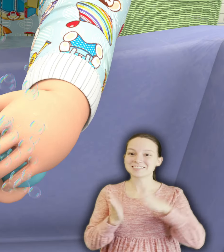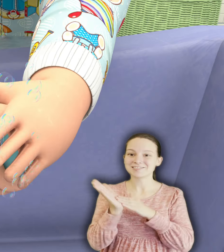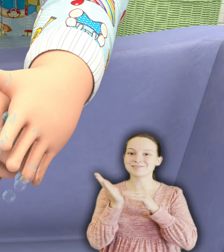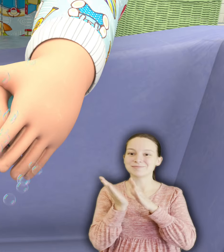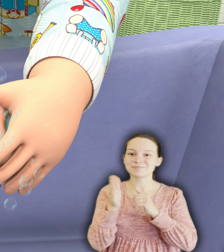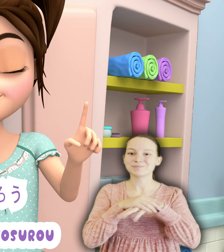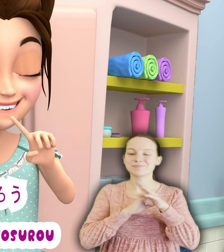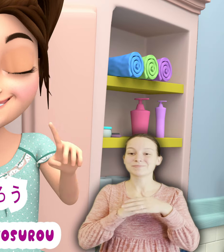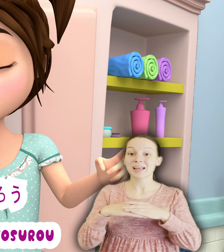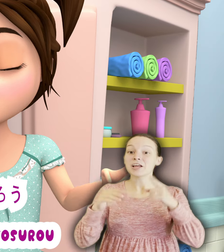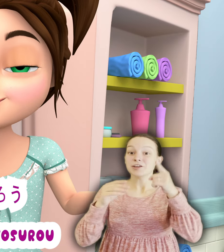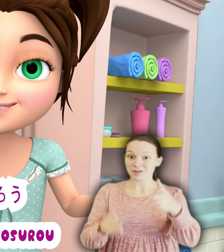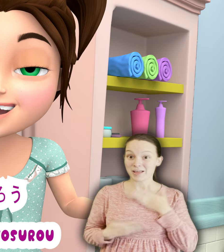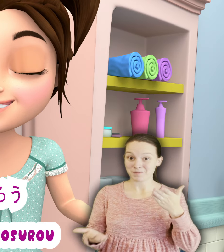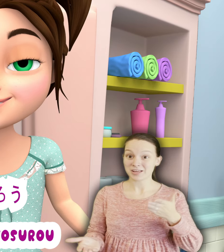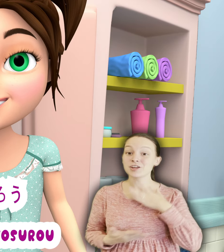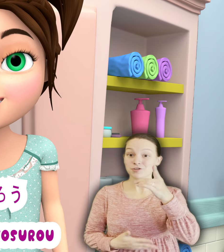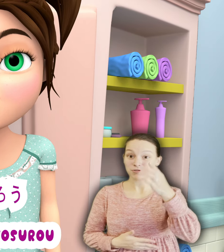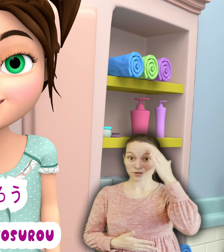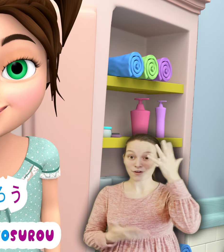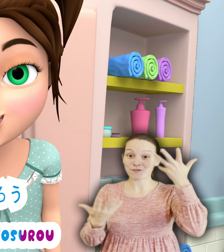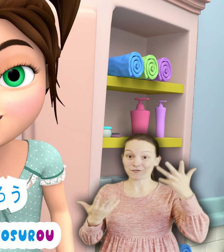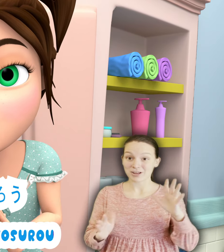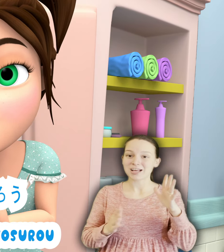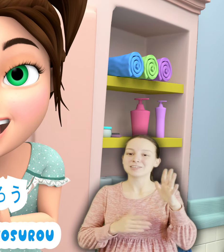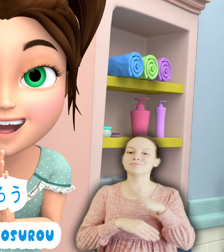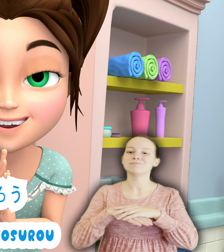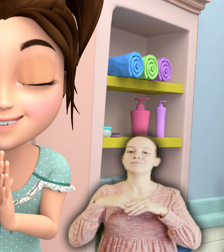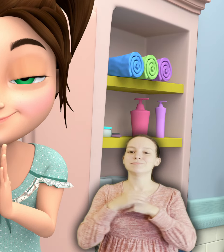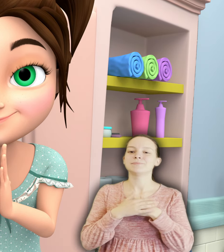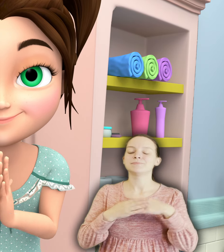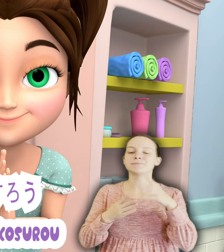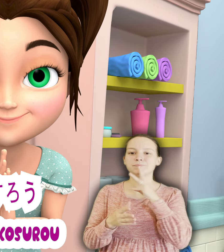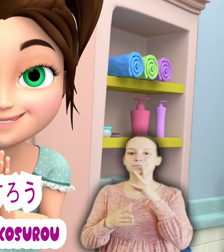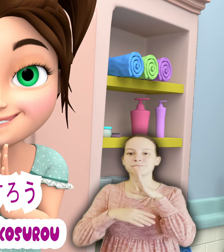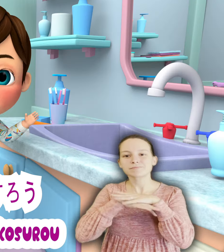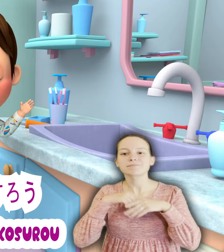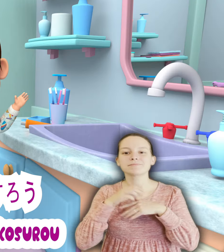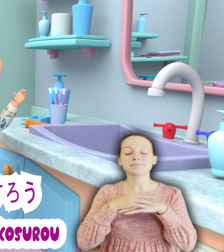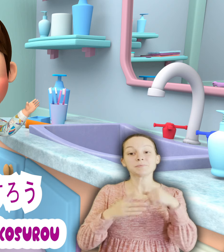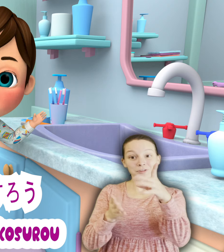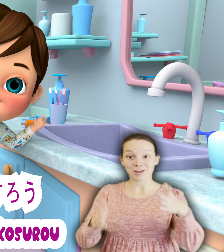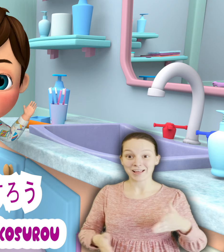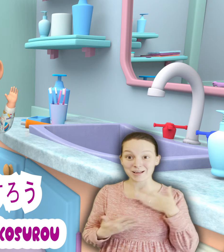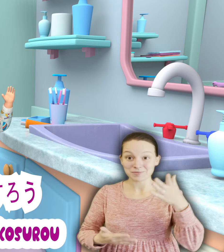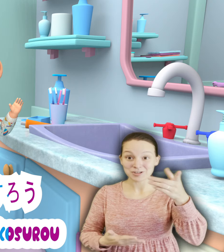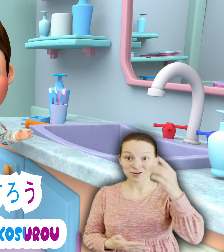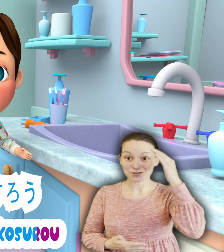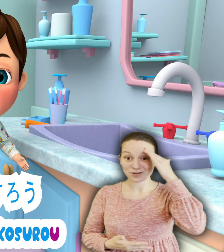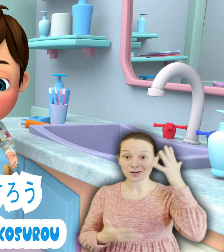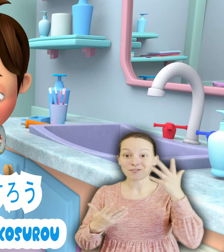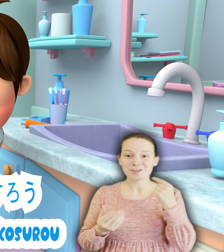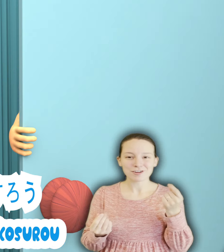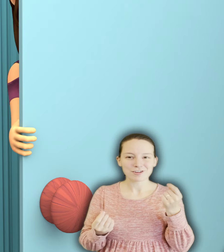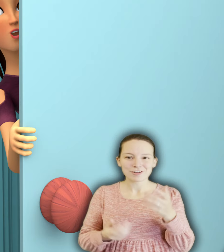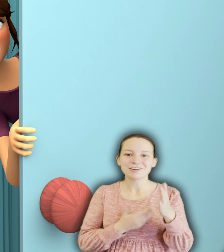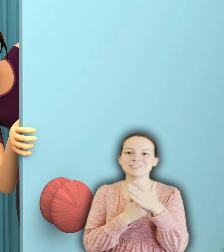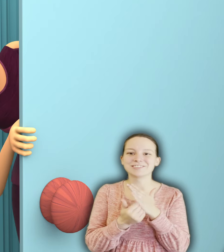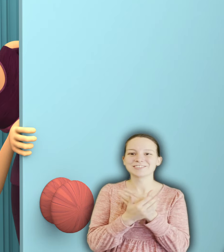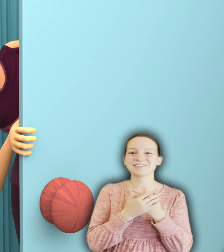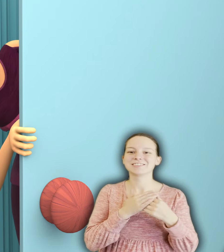使おう食べたかったら手をこすろ食べたかったら手を